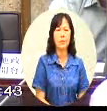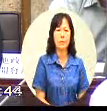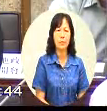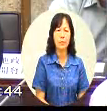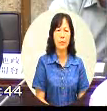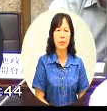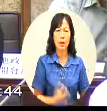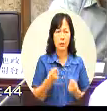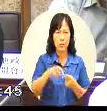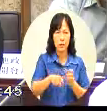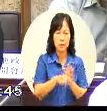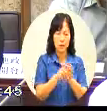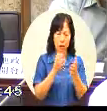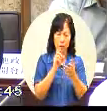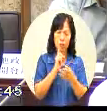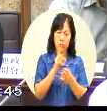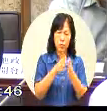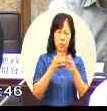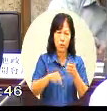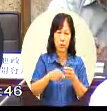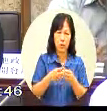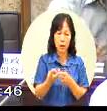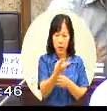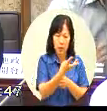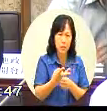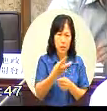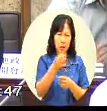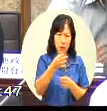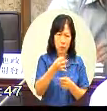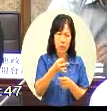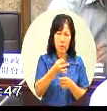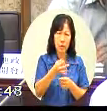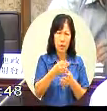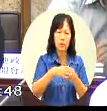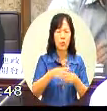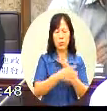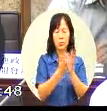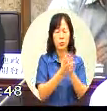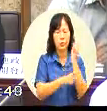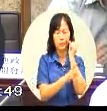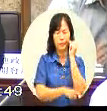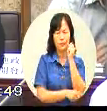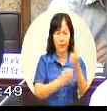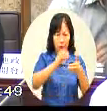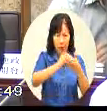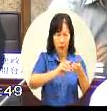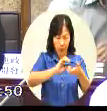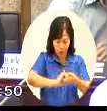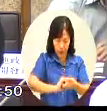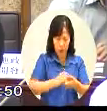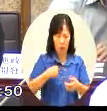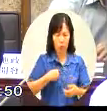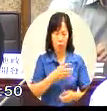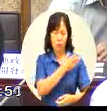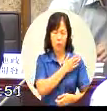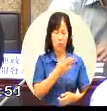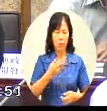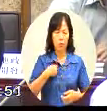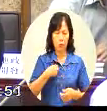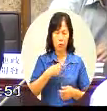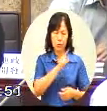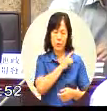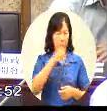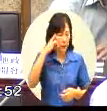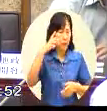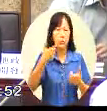这边跟议员报告，就是说这三种的一个价格，这个都是法令规定的，这个也不是我们地震人员凭空创出来